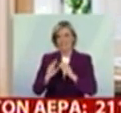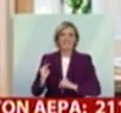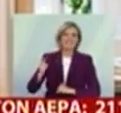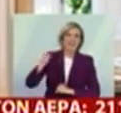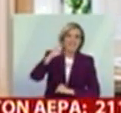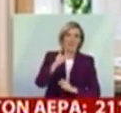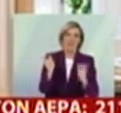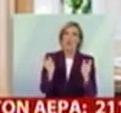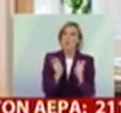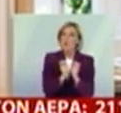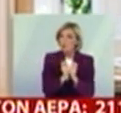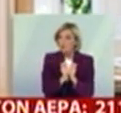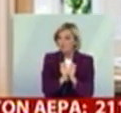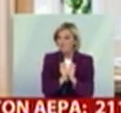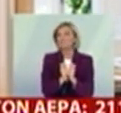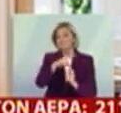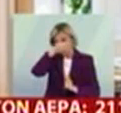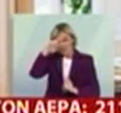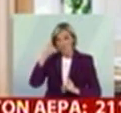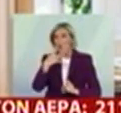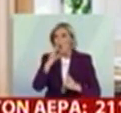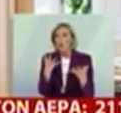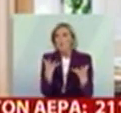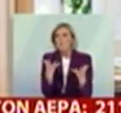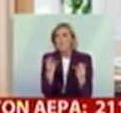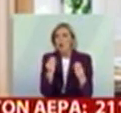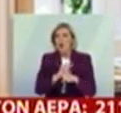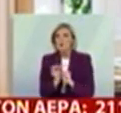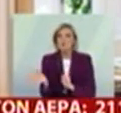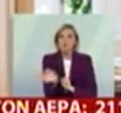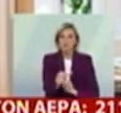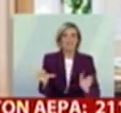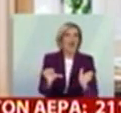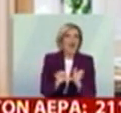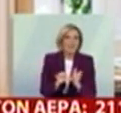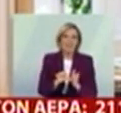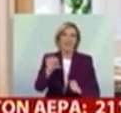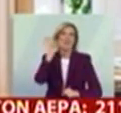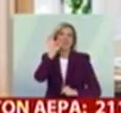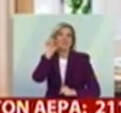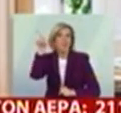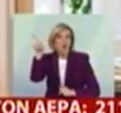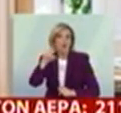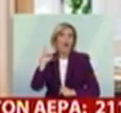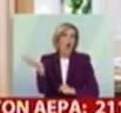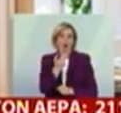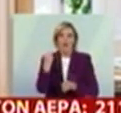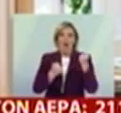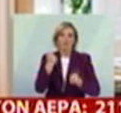Καμπούρη. Ο μισός λαός αυτή τη στιγμή βράζει, όπου τους βρει τους πολιτικούς στον δρόμο θα τους σκοτώσει. Θα τους πατήσει με